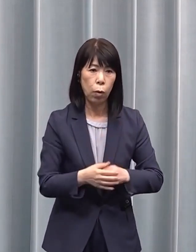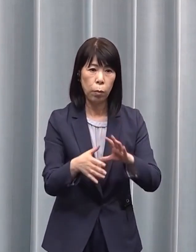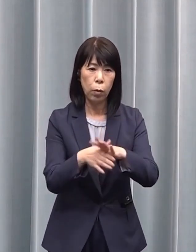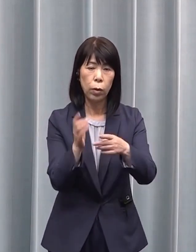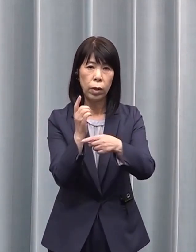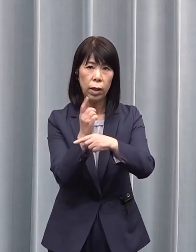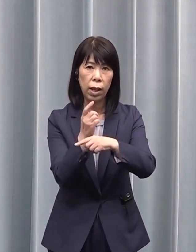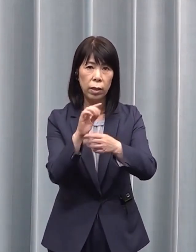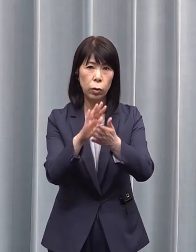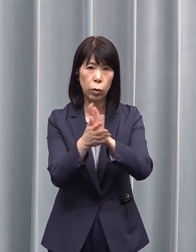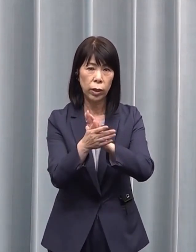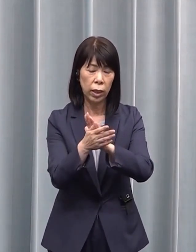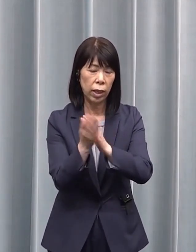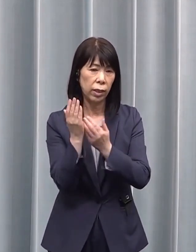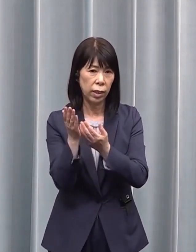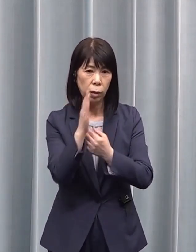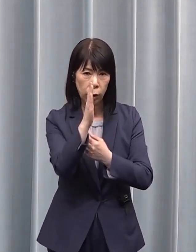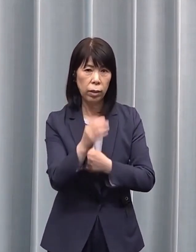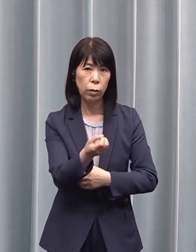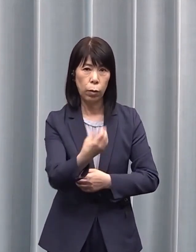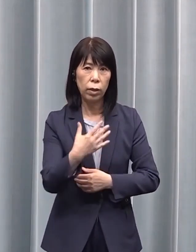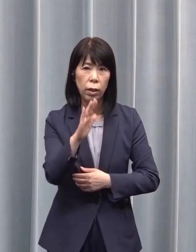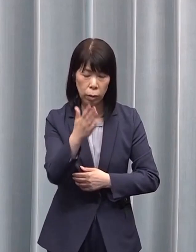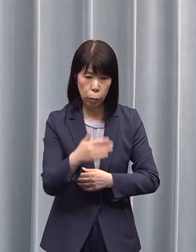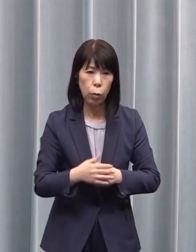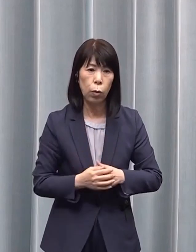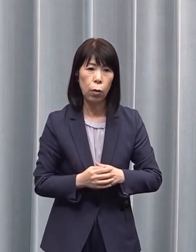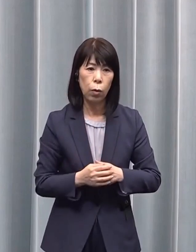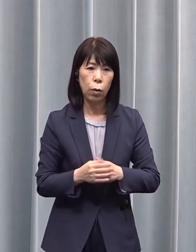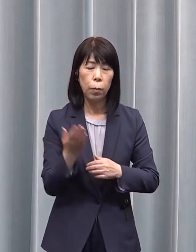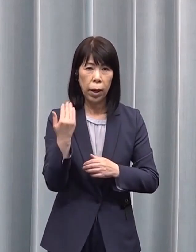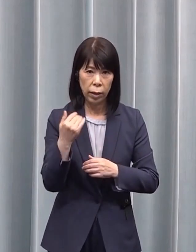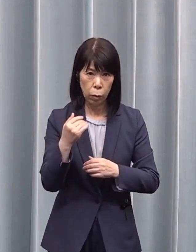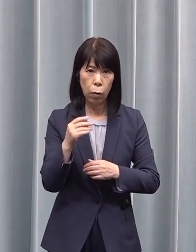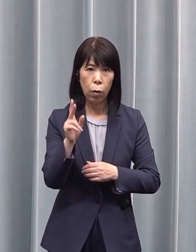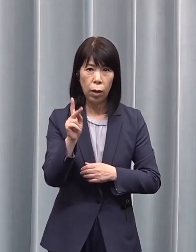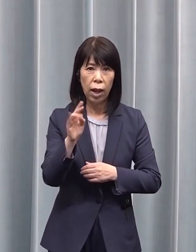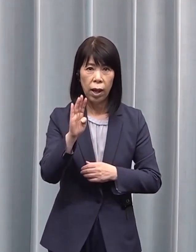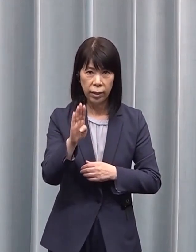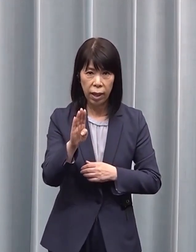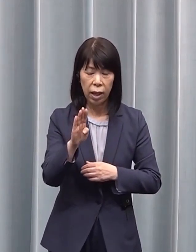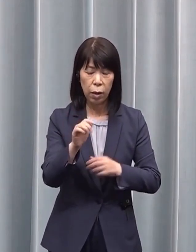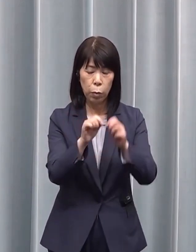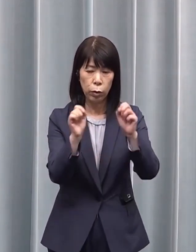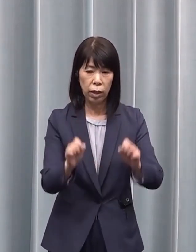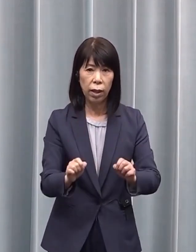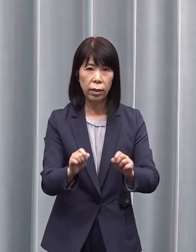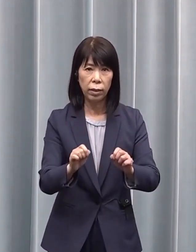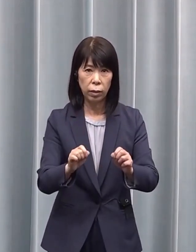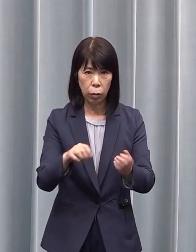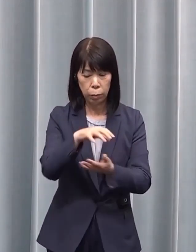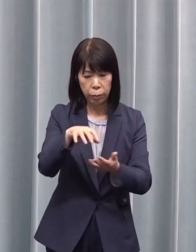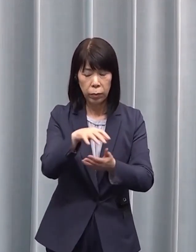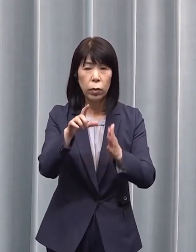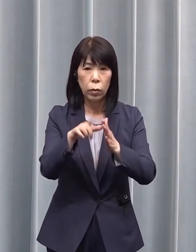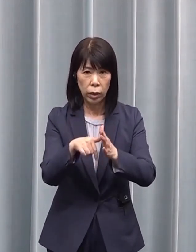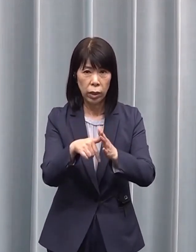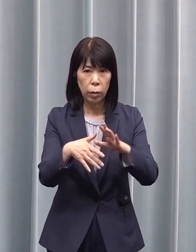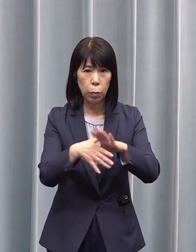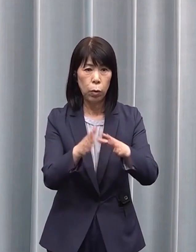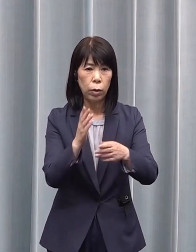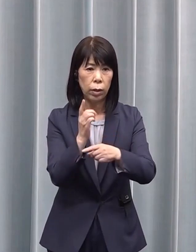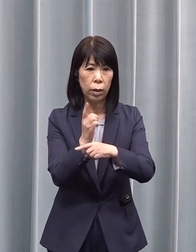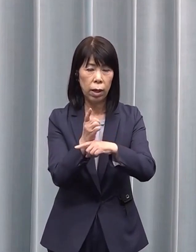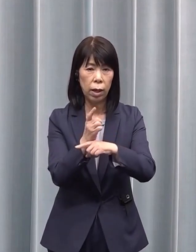したが、2016年から17年、それこそ、家計問題が非常にクローズアップされた時も含め、文科省の担当大臣でございました